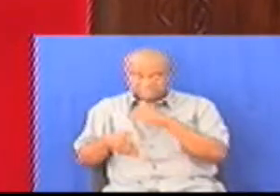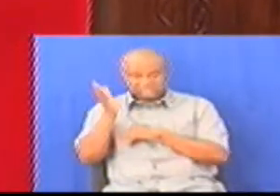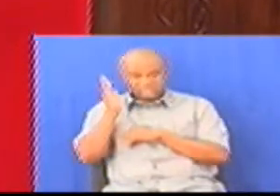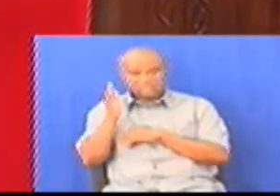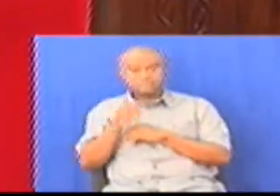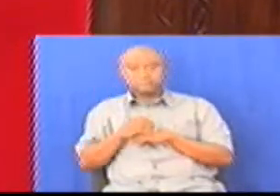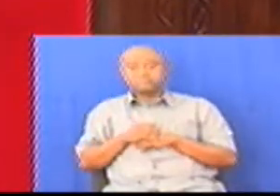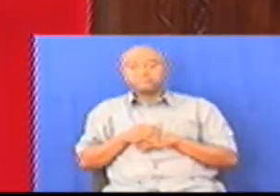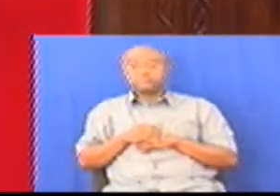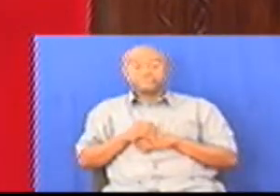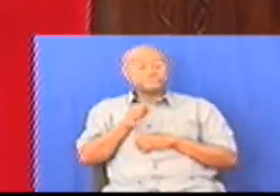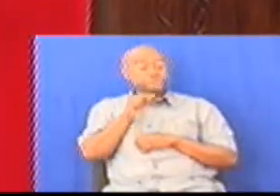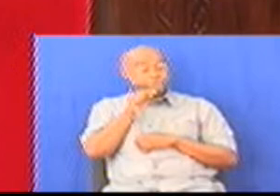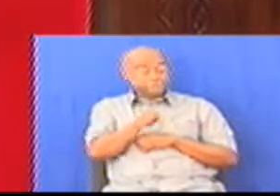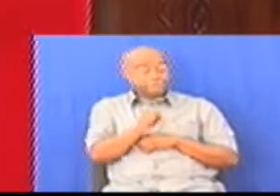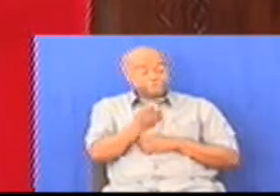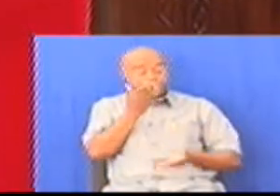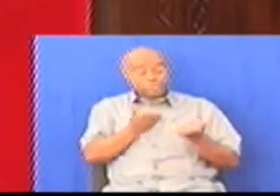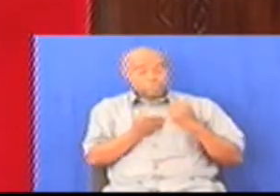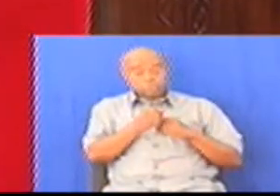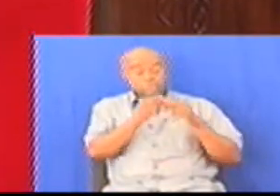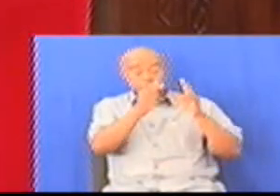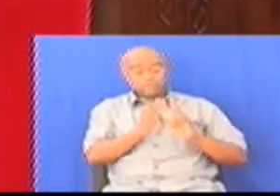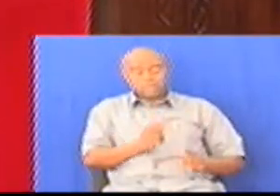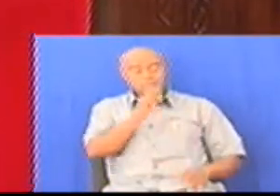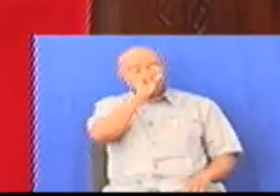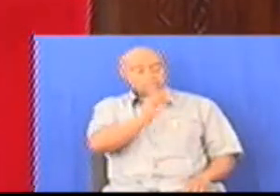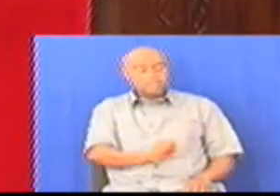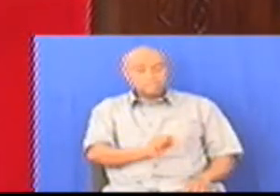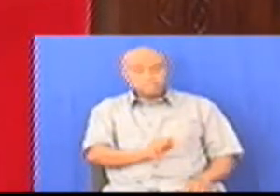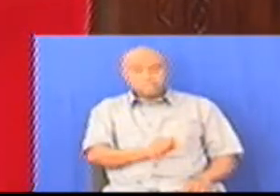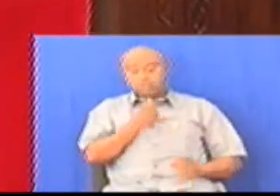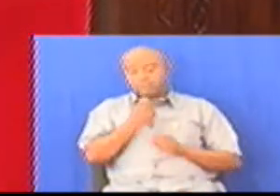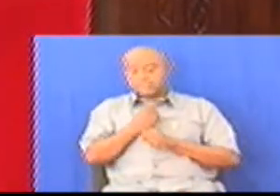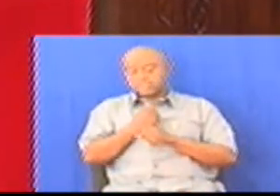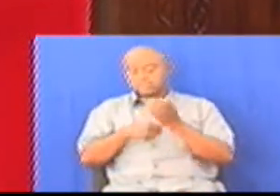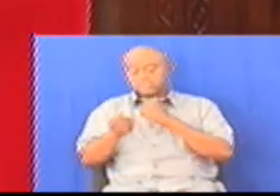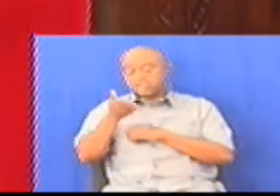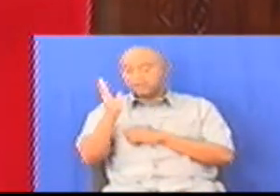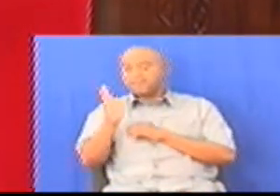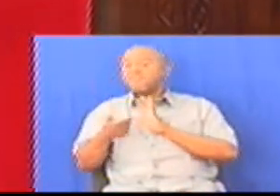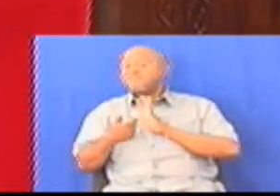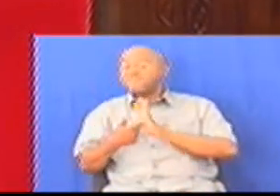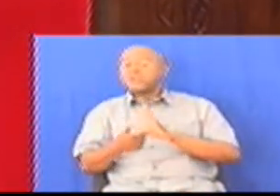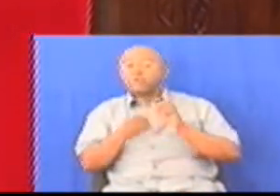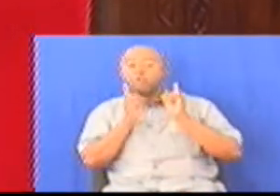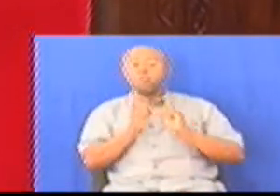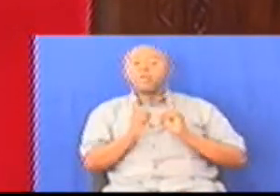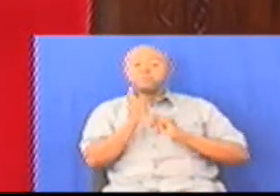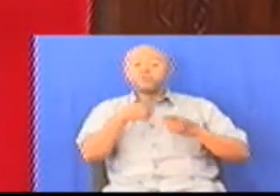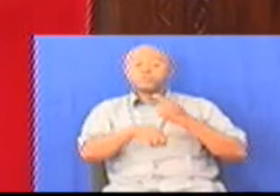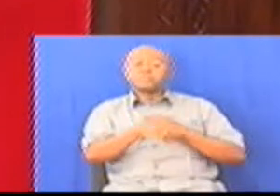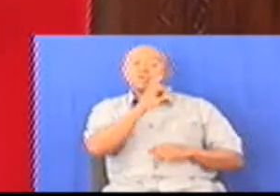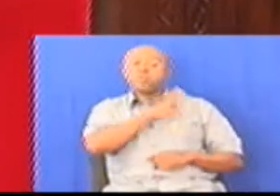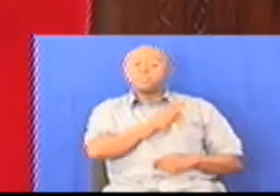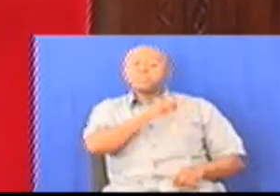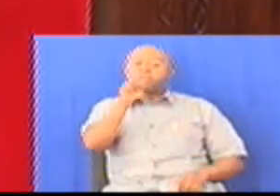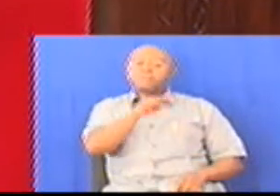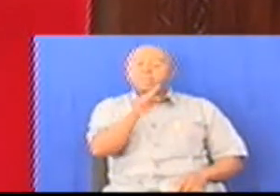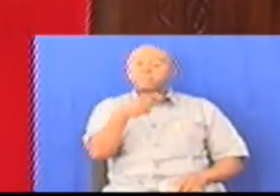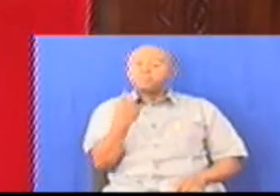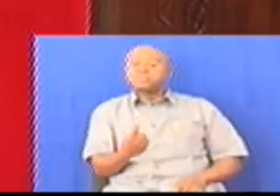hiki ndicho kima cha chini kwa daraja la chini kabisa kwa watumishi wa serikali, kwa mfano walimu wanaoingia kwenye ajira kwa mara ya